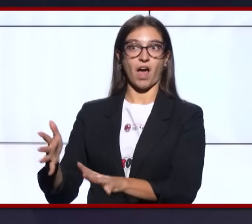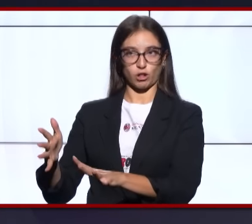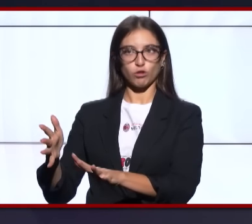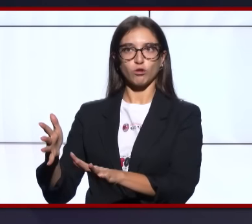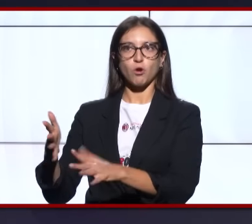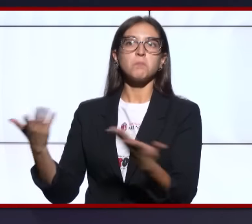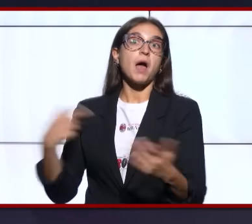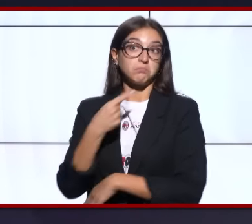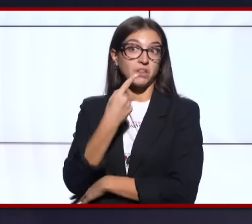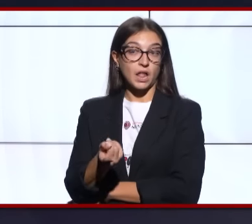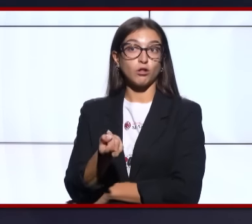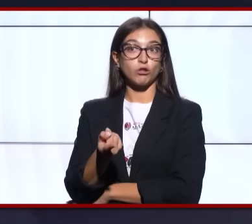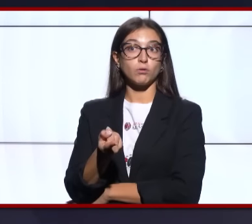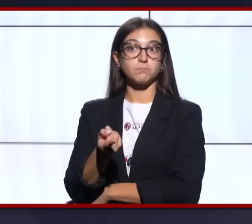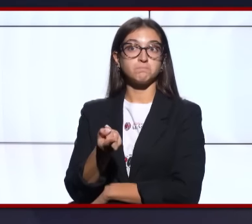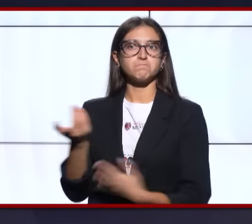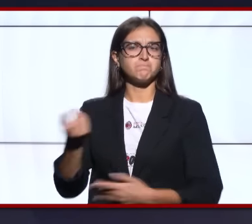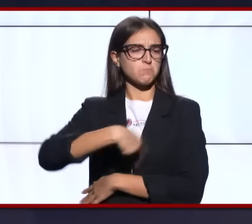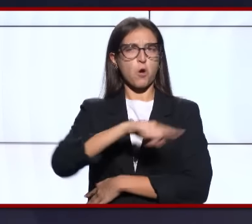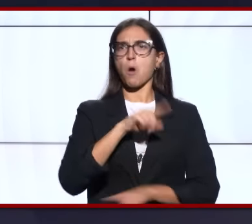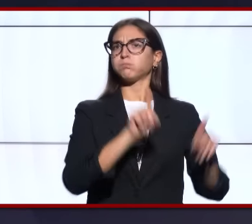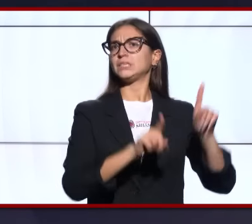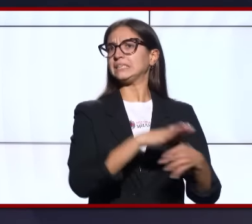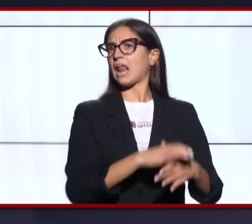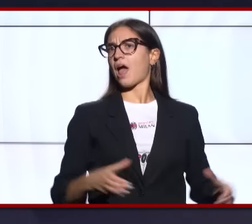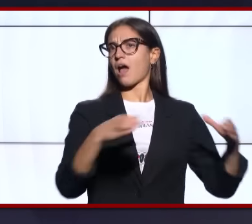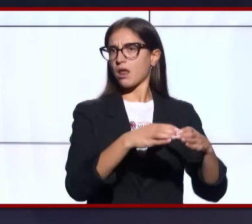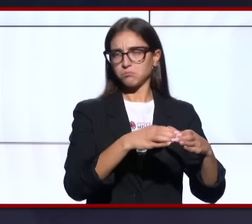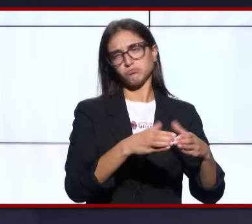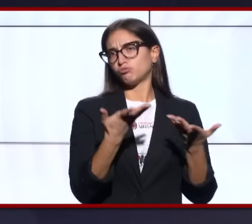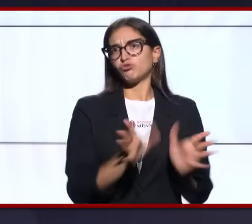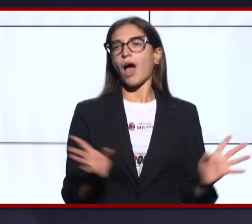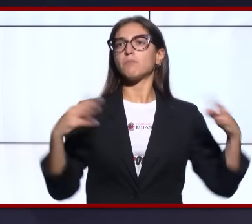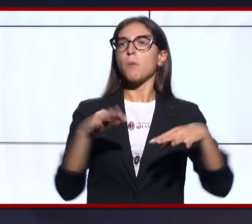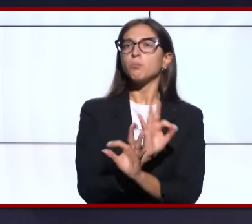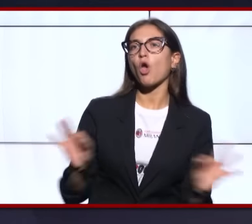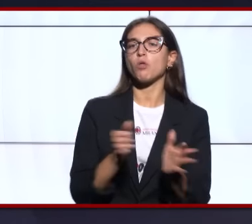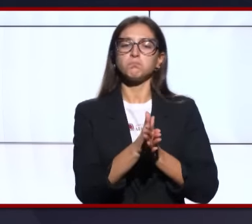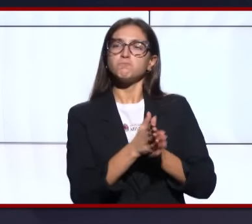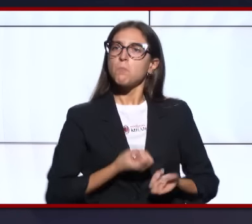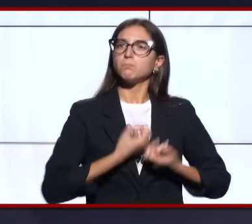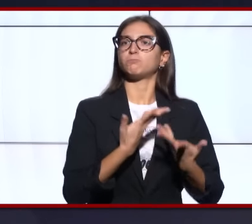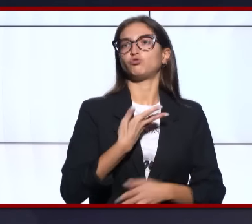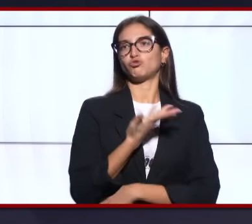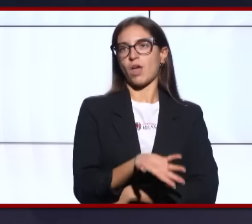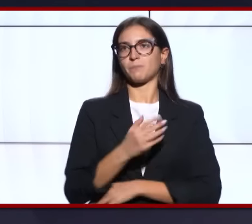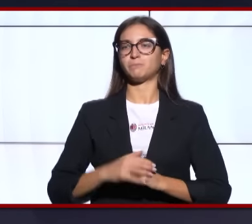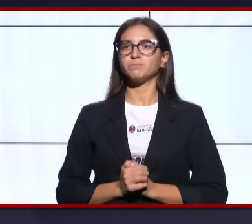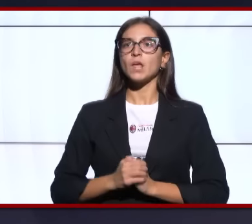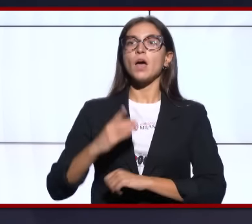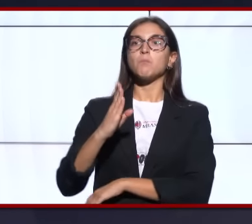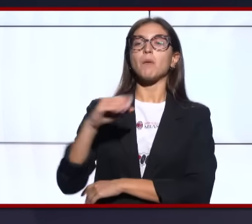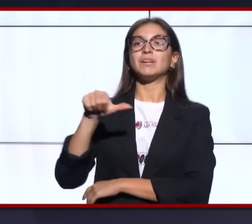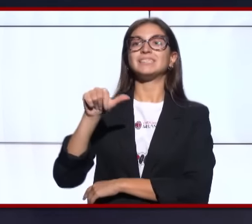Ma come ho detto Per noi è una partita che noi siamo anche molto motivati Peppe Di Stefano